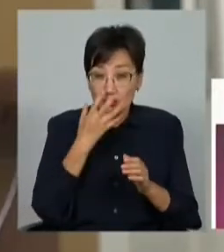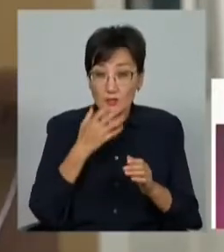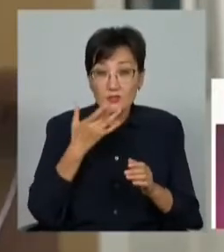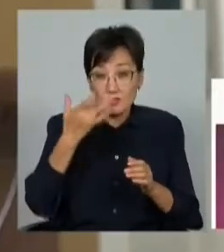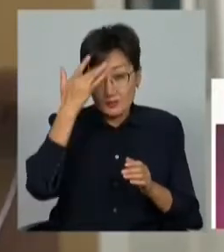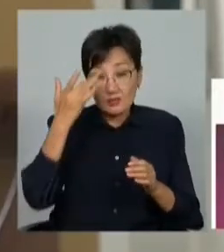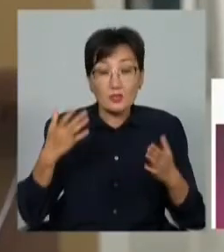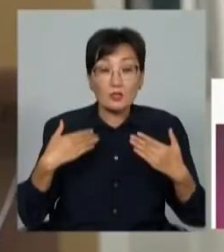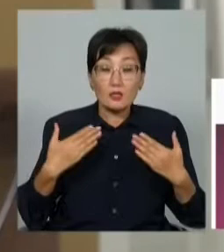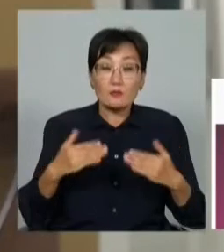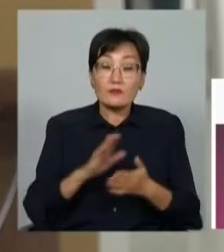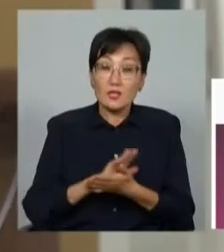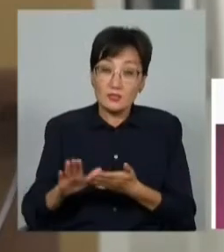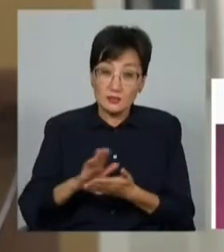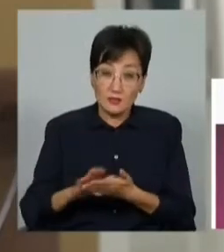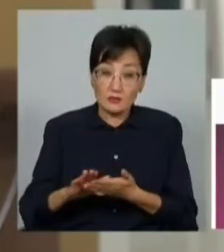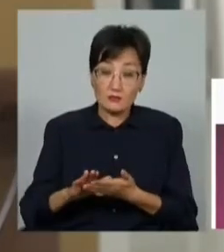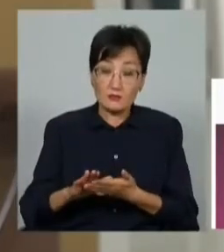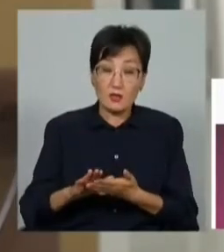салқын, таза.